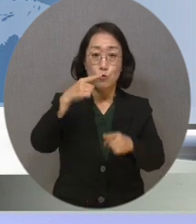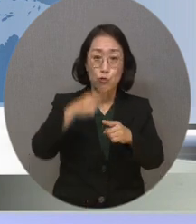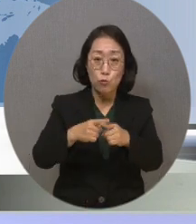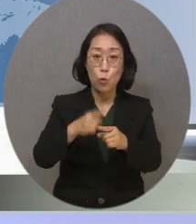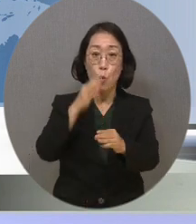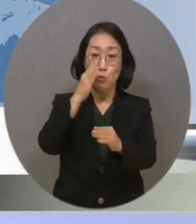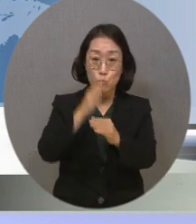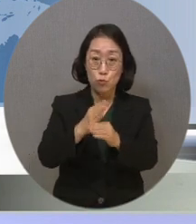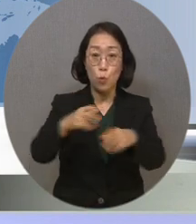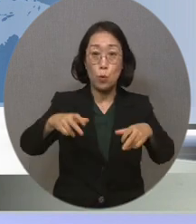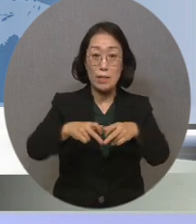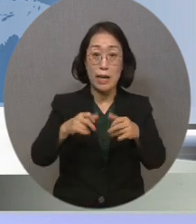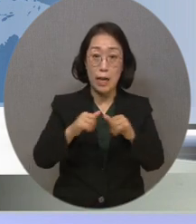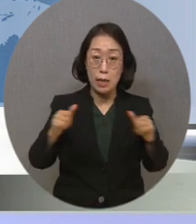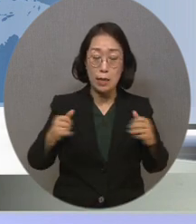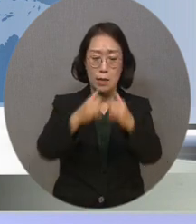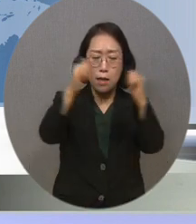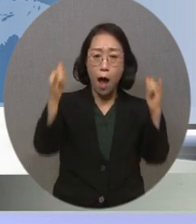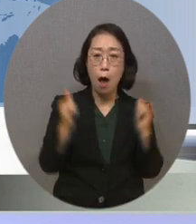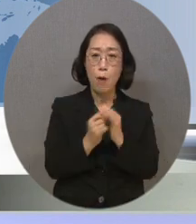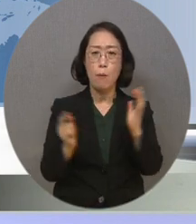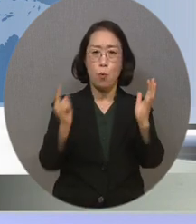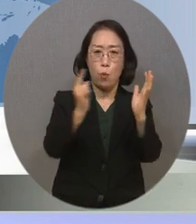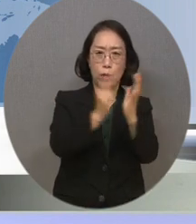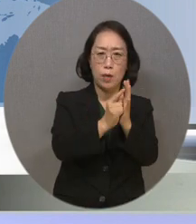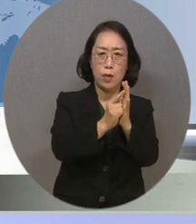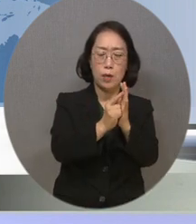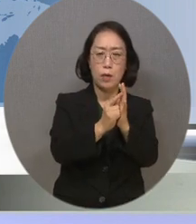중도장애인의 사회복귀는 아직 멀기만 한데요.